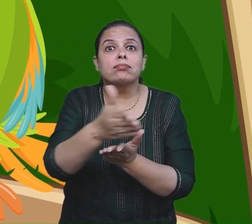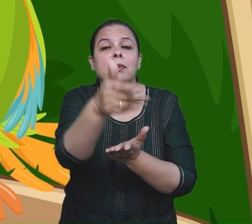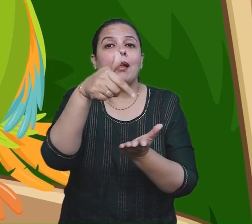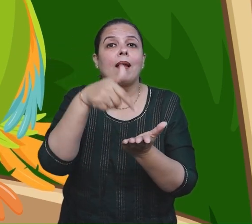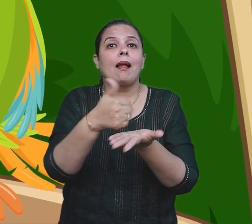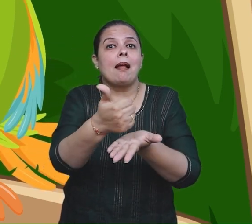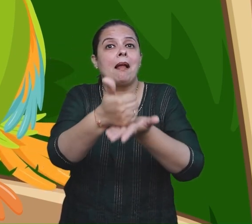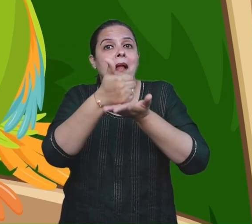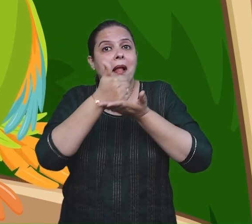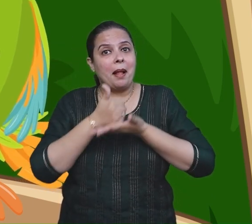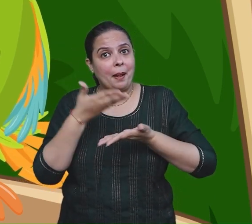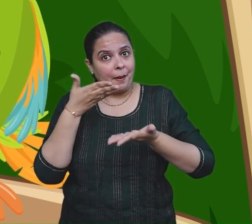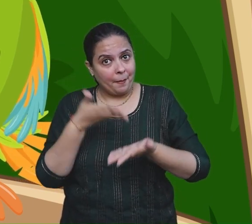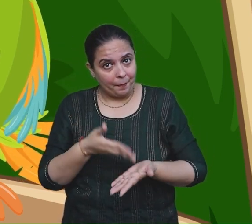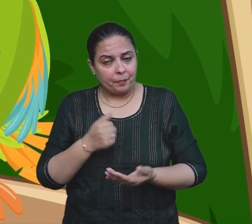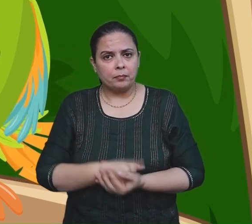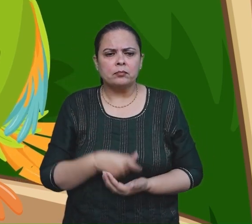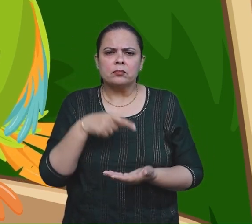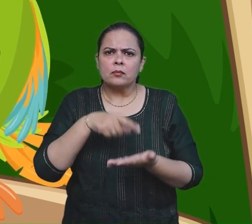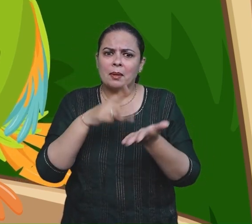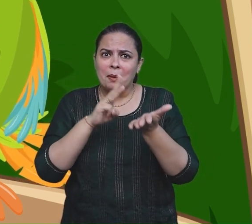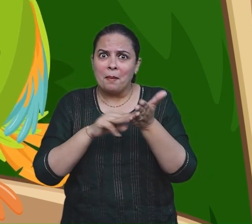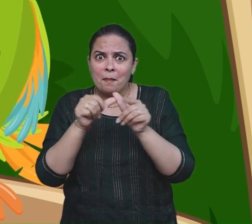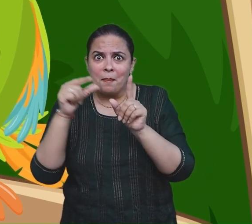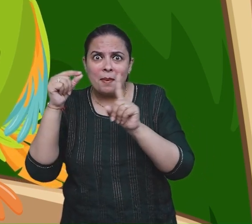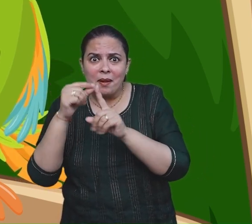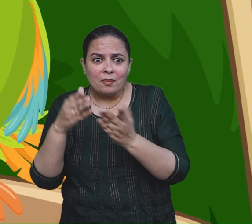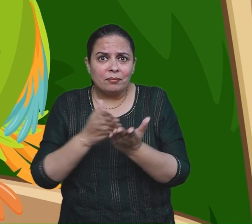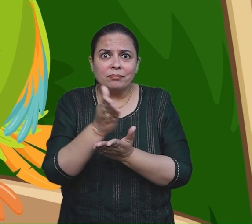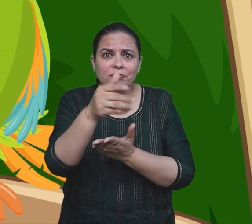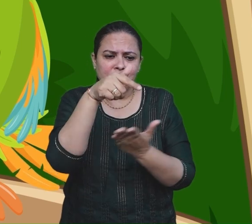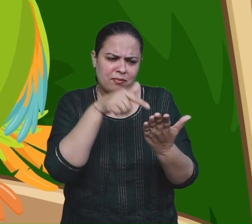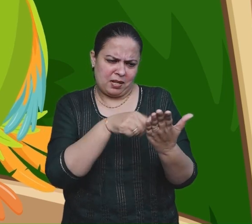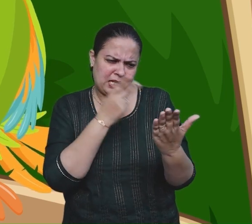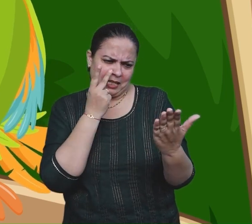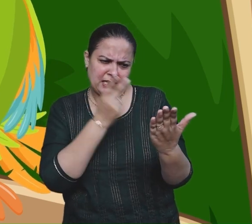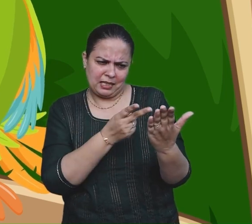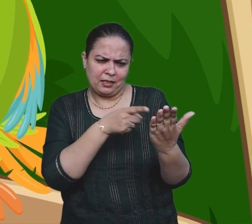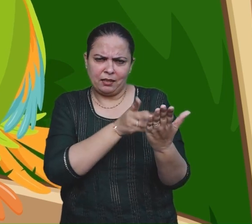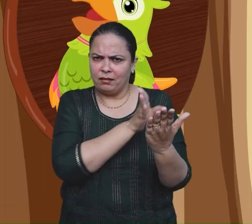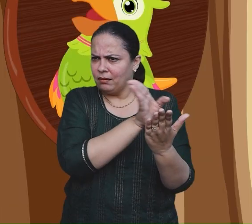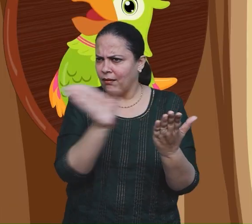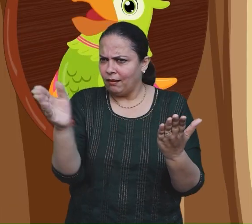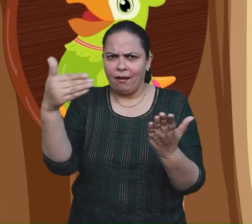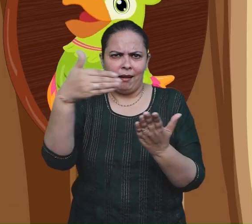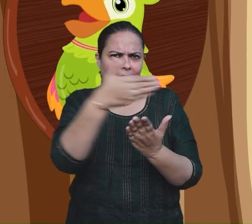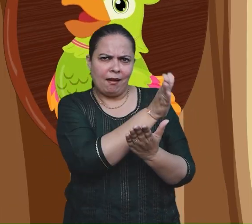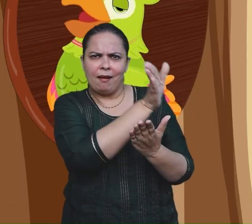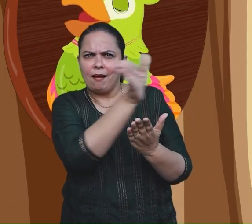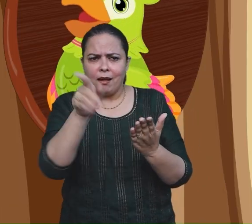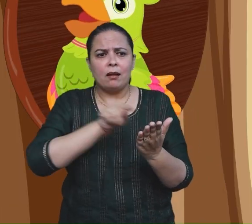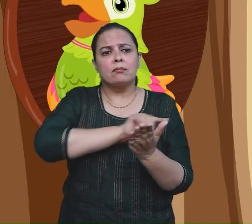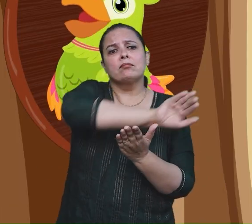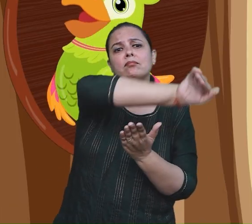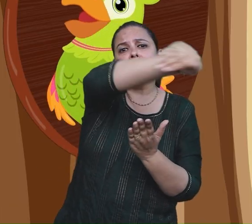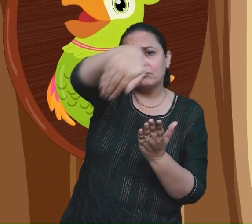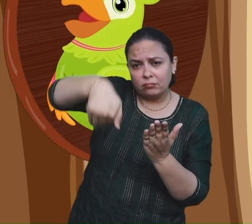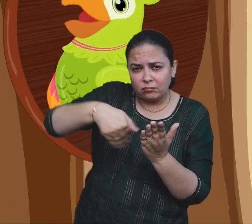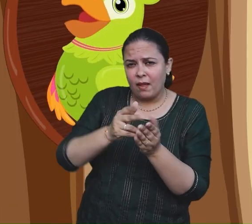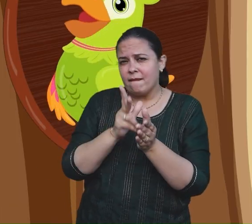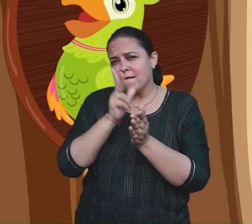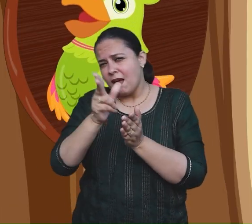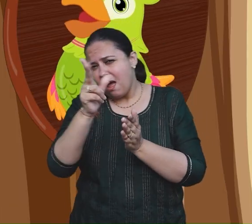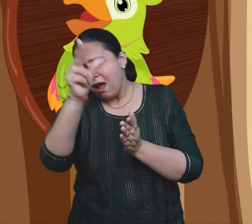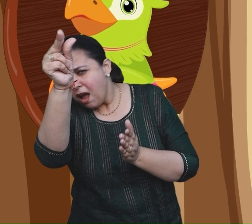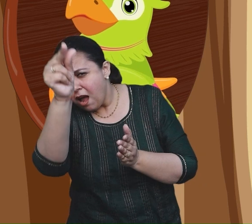यानी नक्शे की मदद से तुमको पता चल जाएगा कि तुमको किस तरफ जाना है, किस ओर मुड़ना है, कितनी दूर